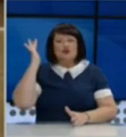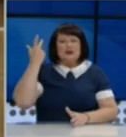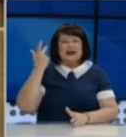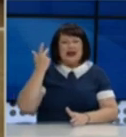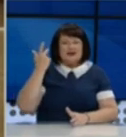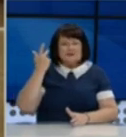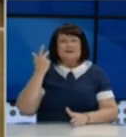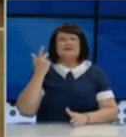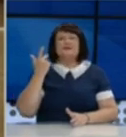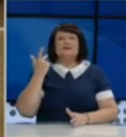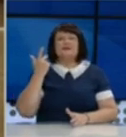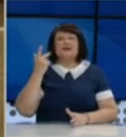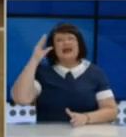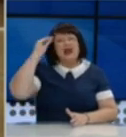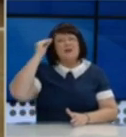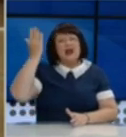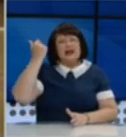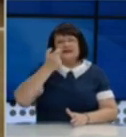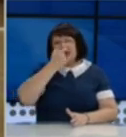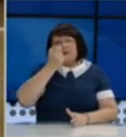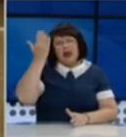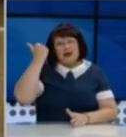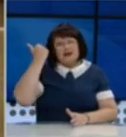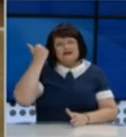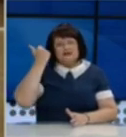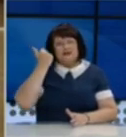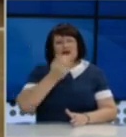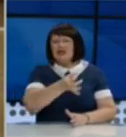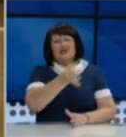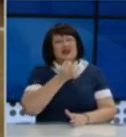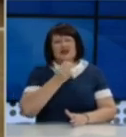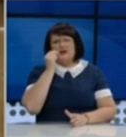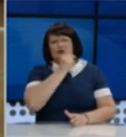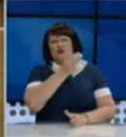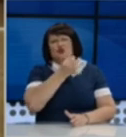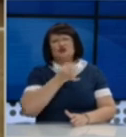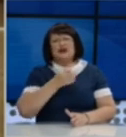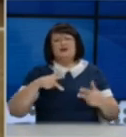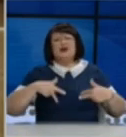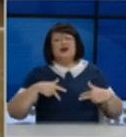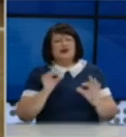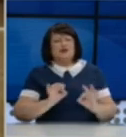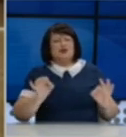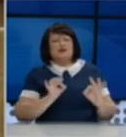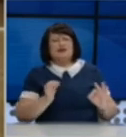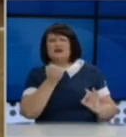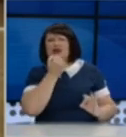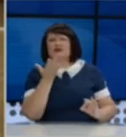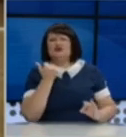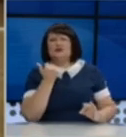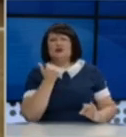Καραμαλή. Ο κύριος Μητσοτάκης δεν αναγνώρισε κανένα λάθος στην προετοιμασία της κρατικής μηχανής και θέλησε με